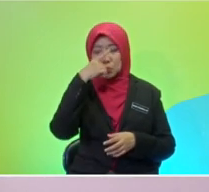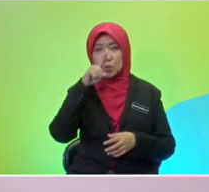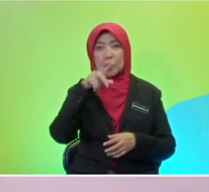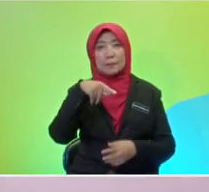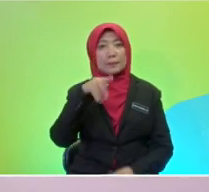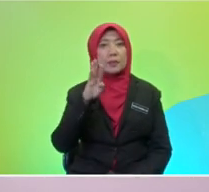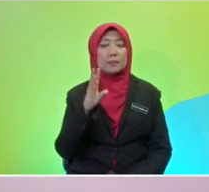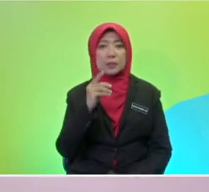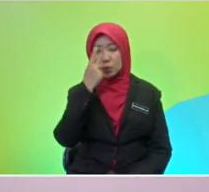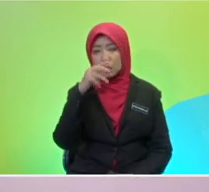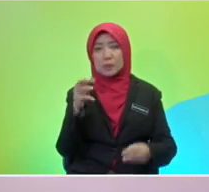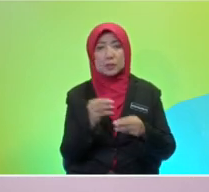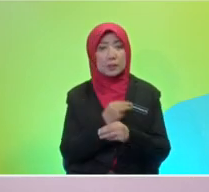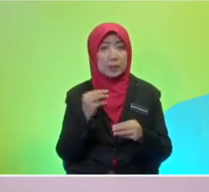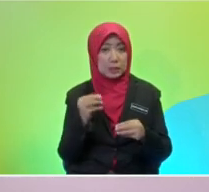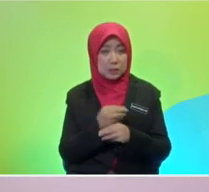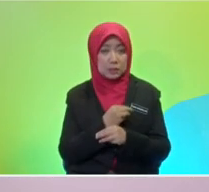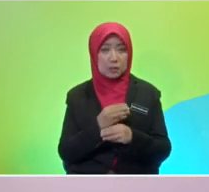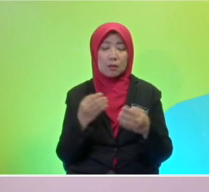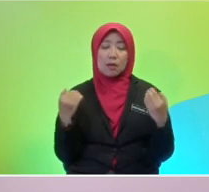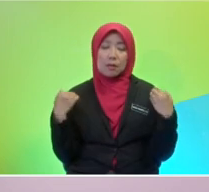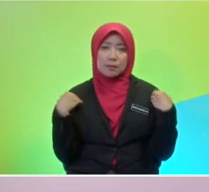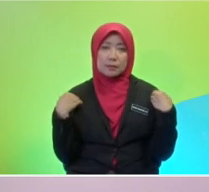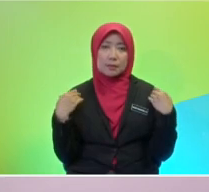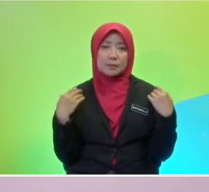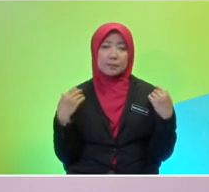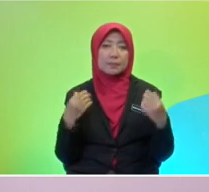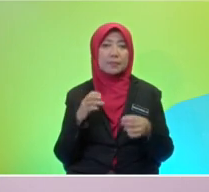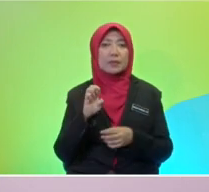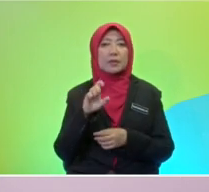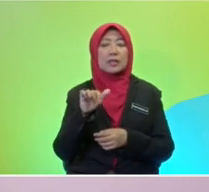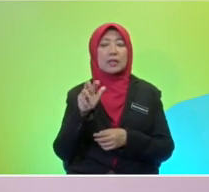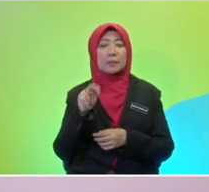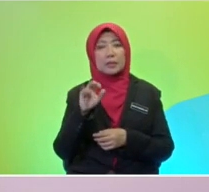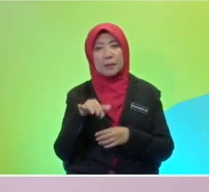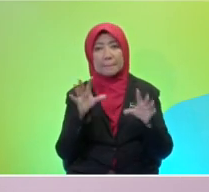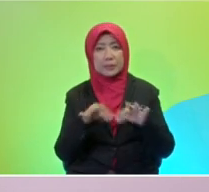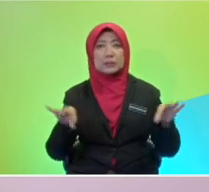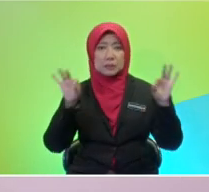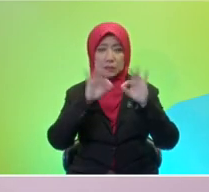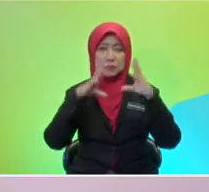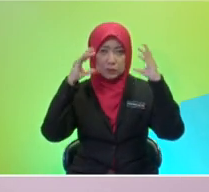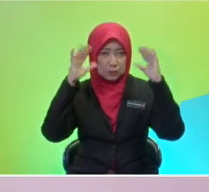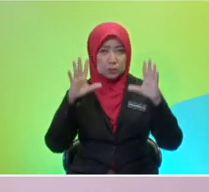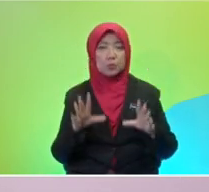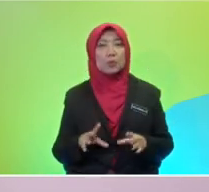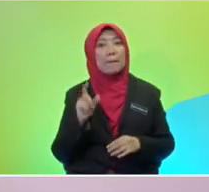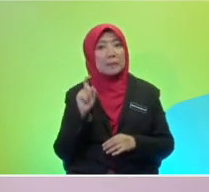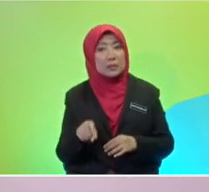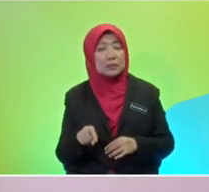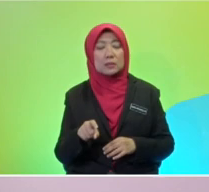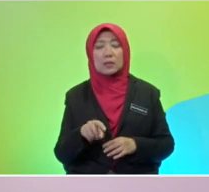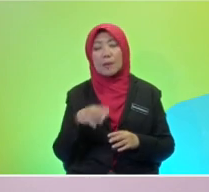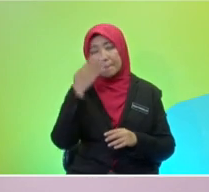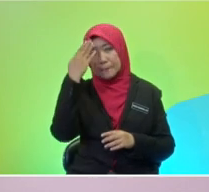bagi subjek matematika ada Beberapa elemen yang penting yang perlu buru-buru bagi